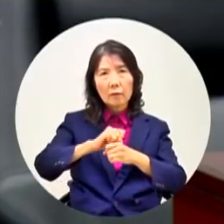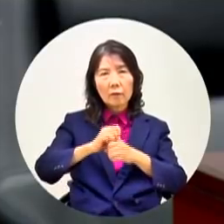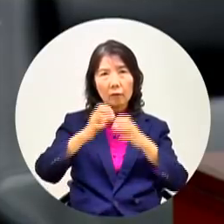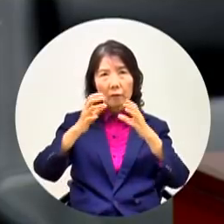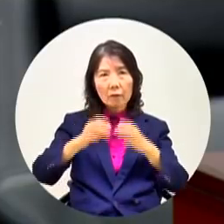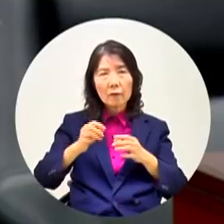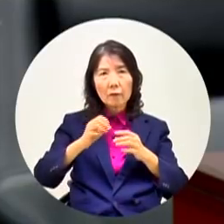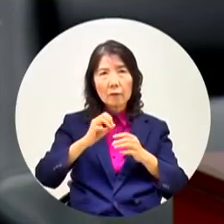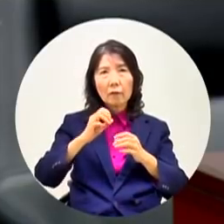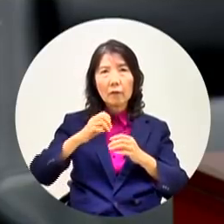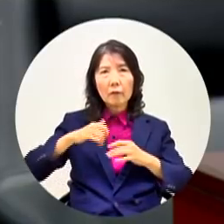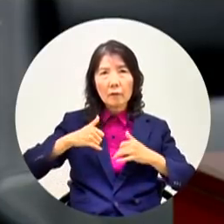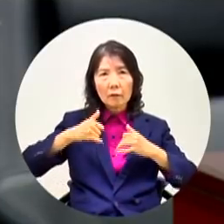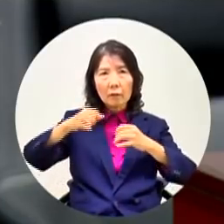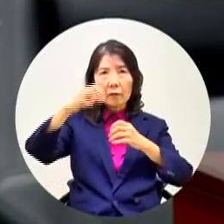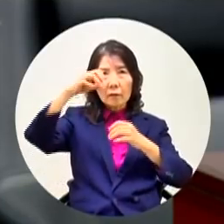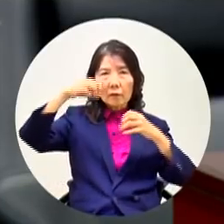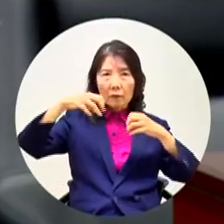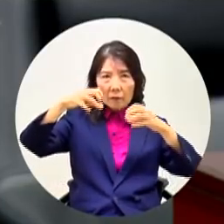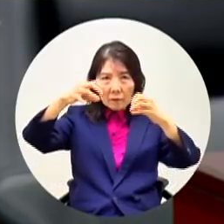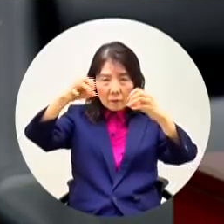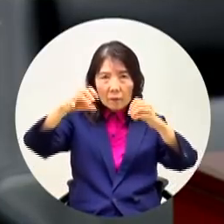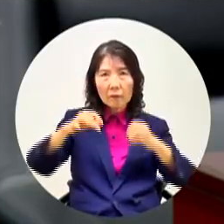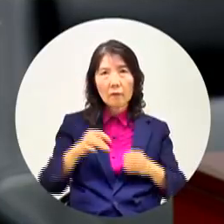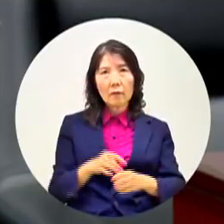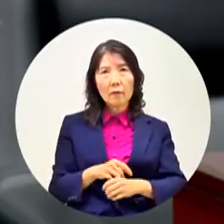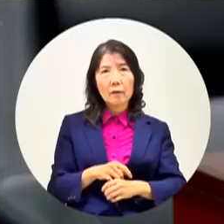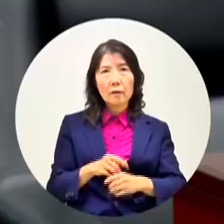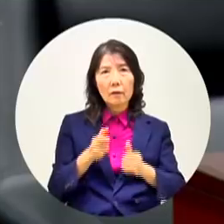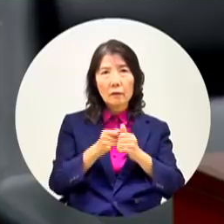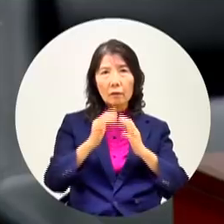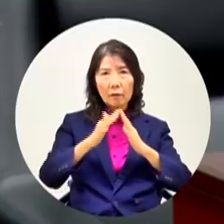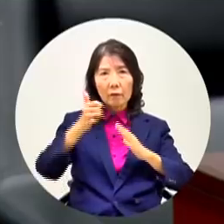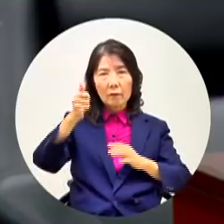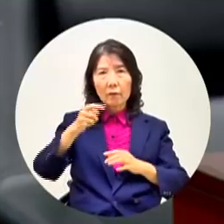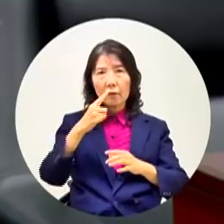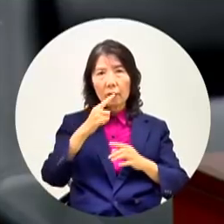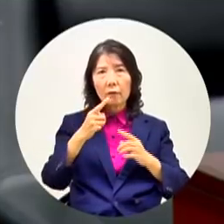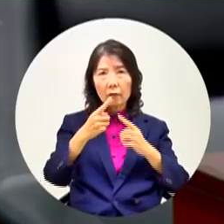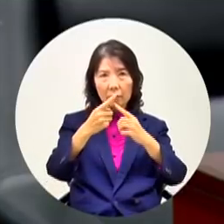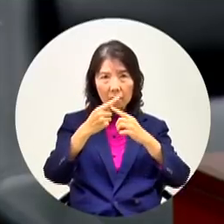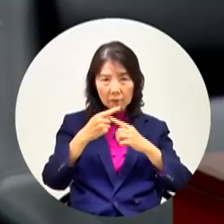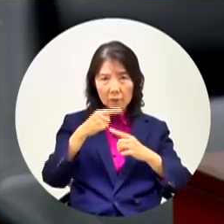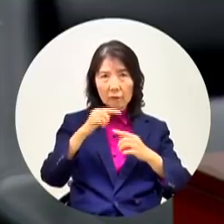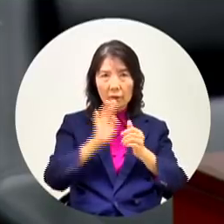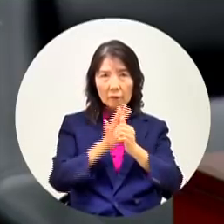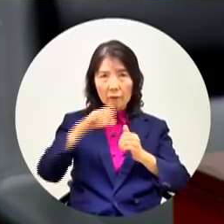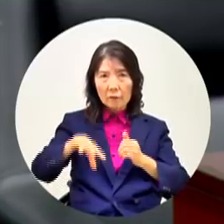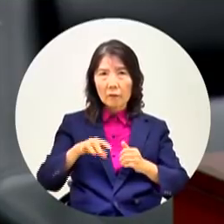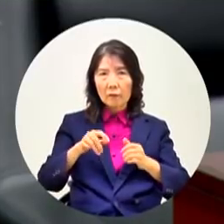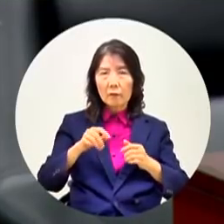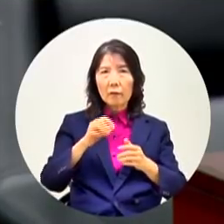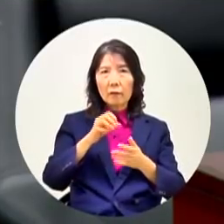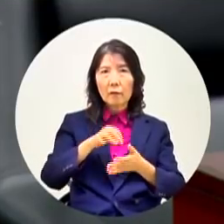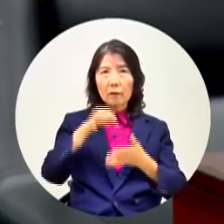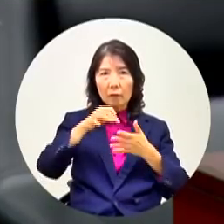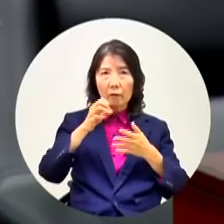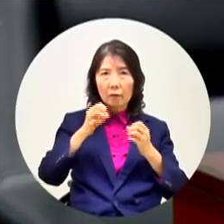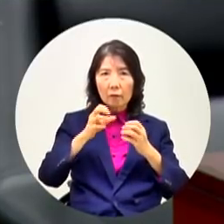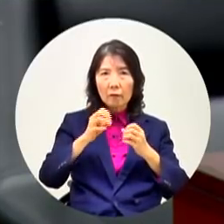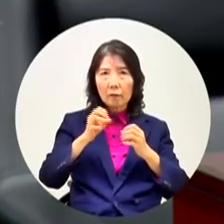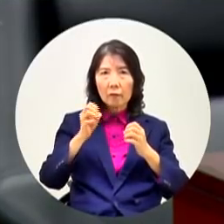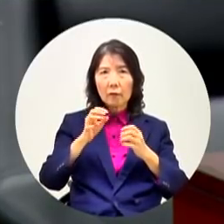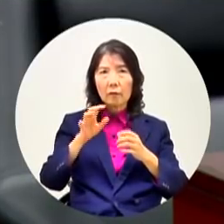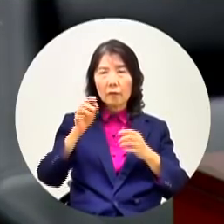增设路灯，我伫甲，包括咱的副市长来到我府处，我有讲到高雄市政府，